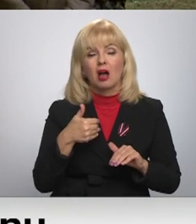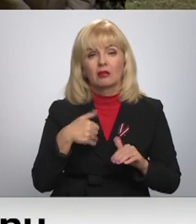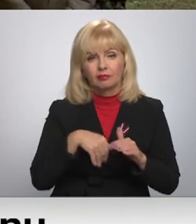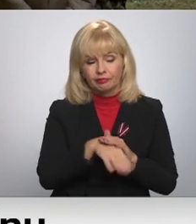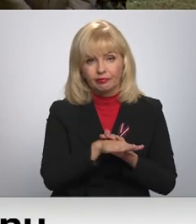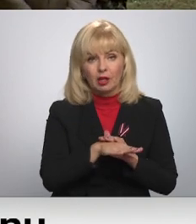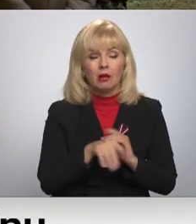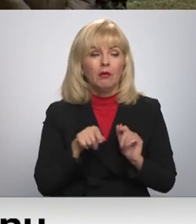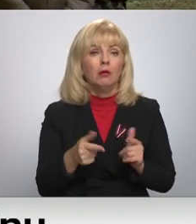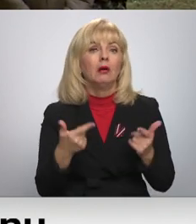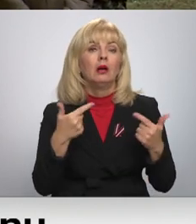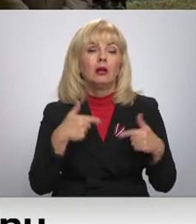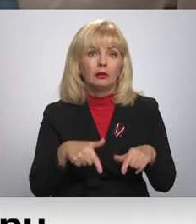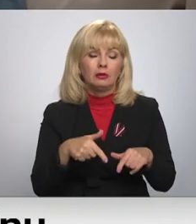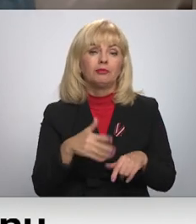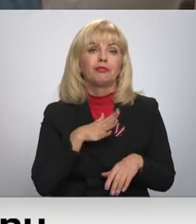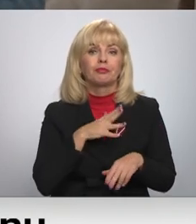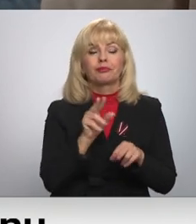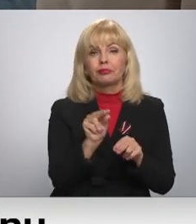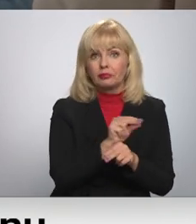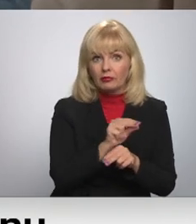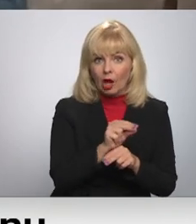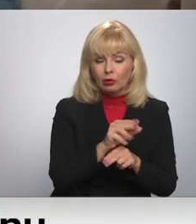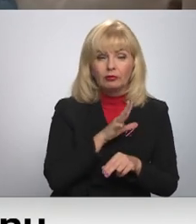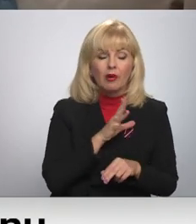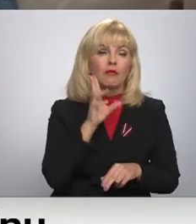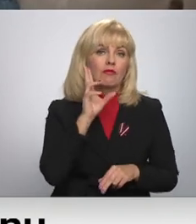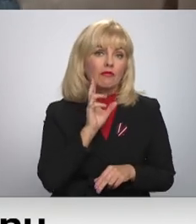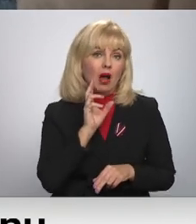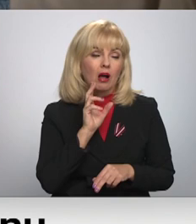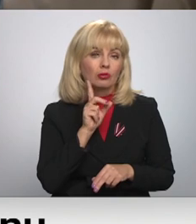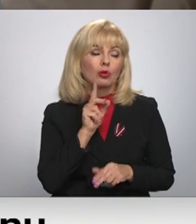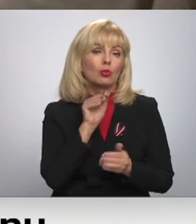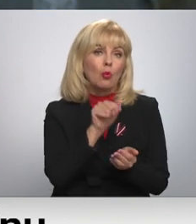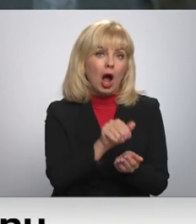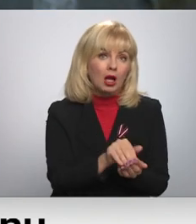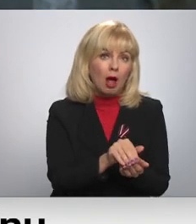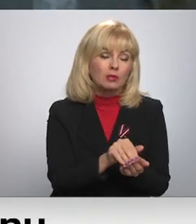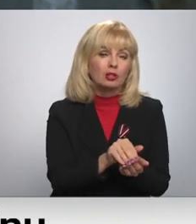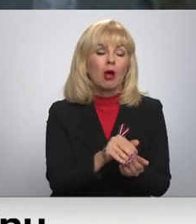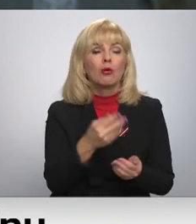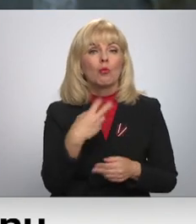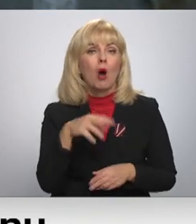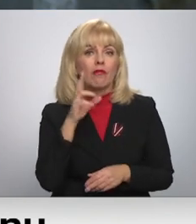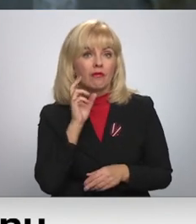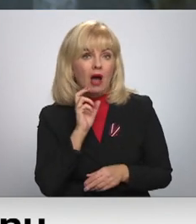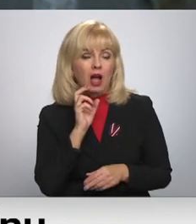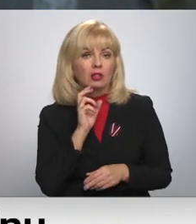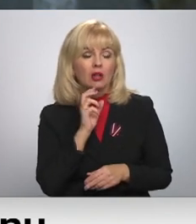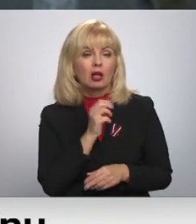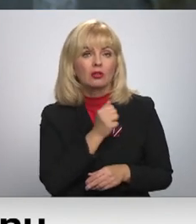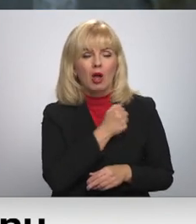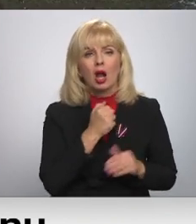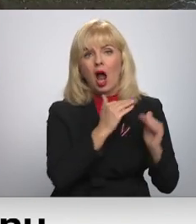Pa šito laiku mums tur ir rekonstrukcijas, ir veco ēku novācija, tu no vecas kazarmām